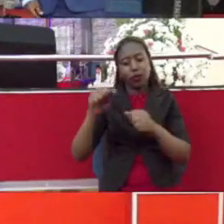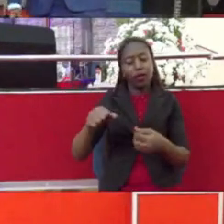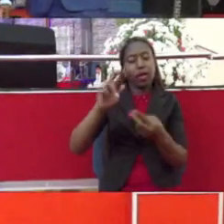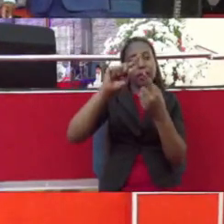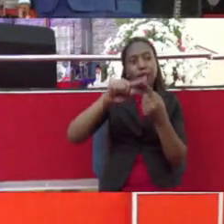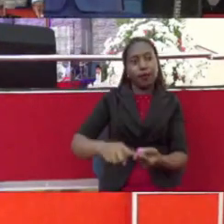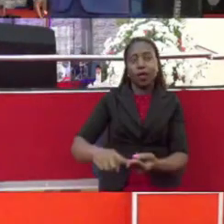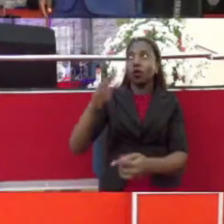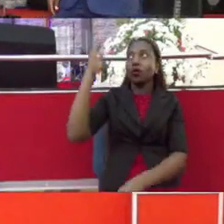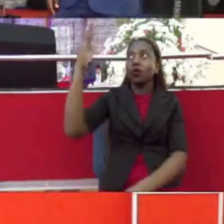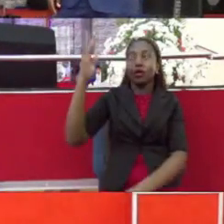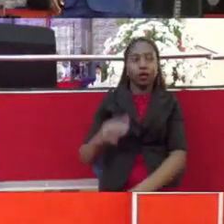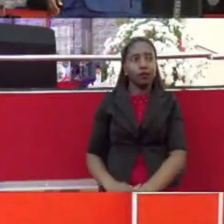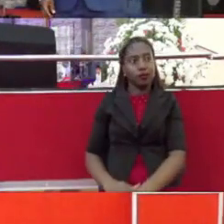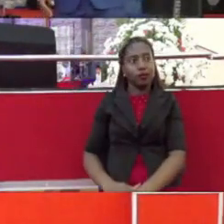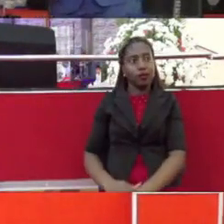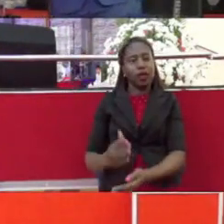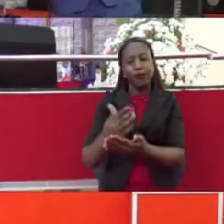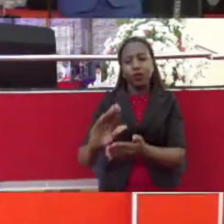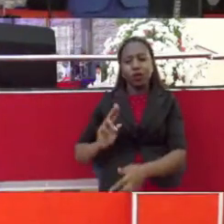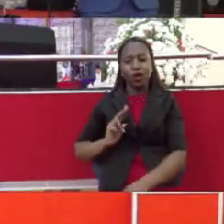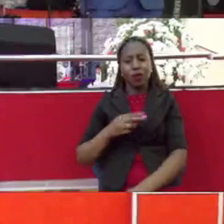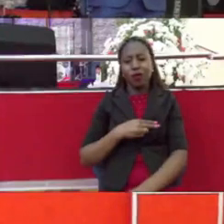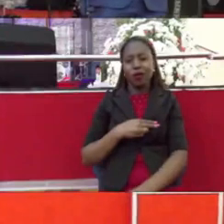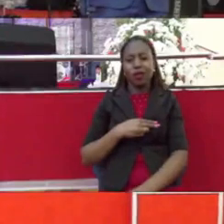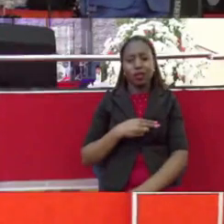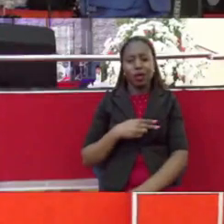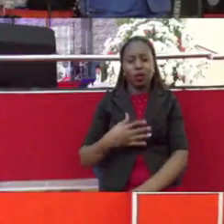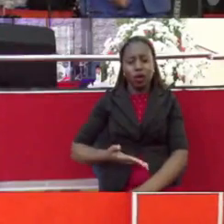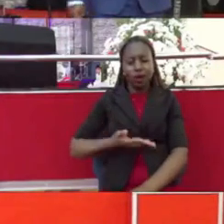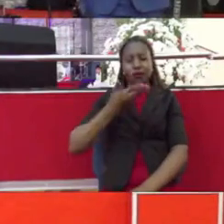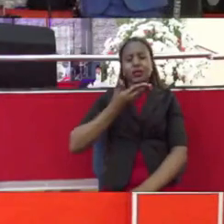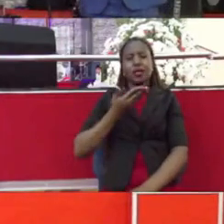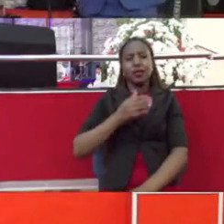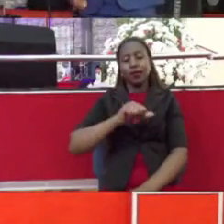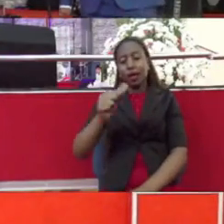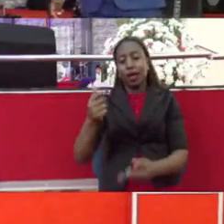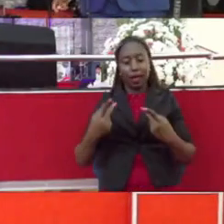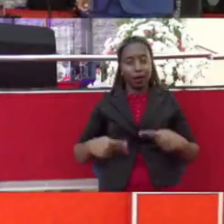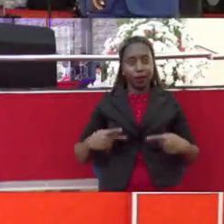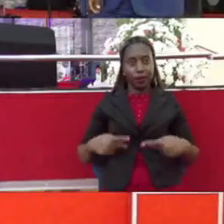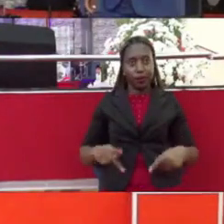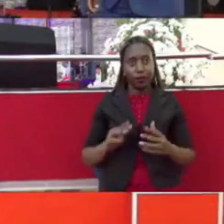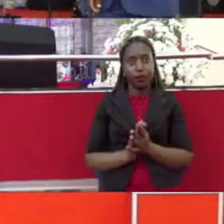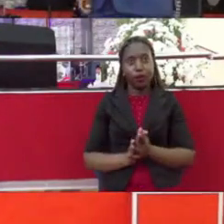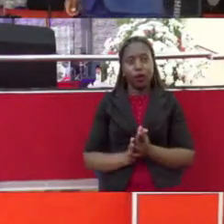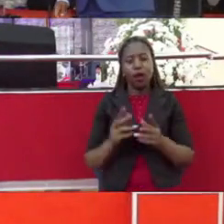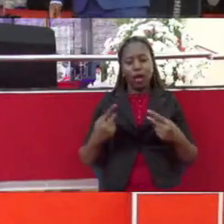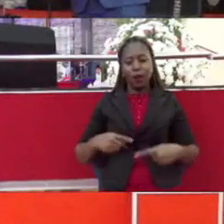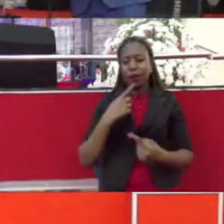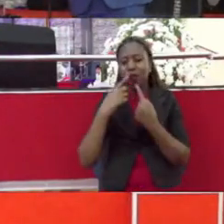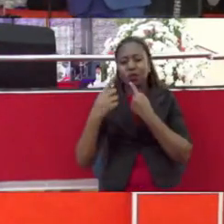some of us sometimes we are provoked by people. Wengine wetu saa zingine tunaweza kushtuliwa na watu ama tunaambiwa mambo na watu. People talk ill of